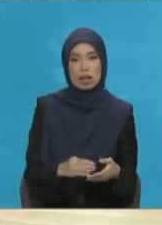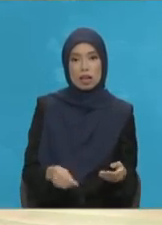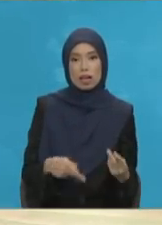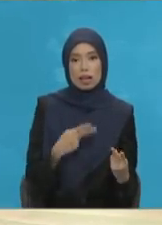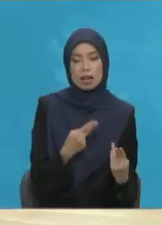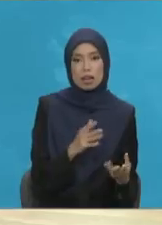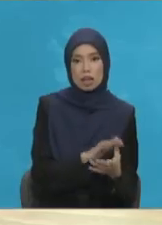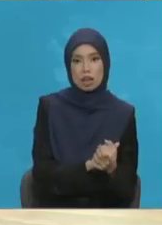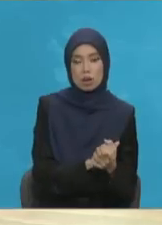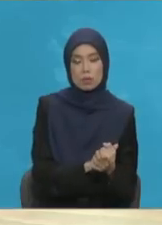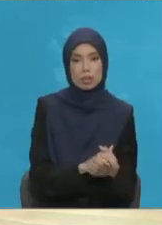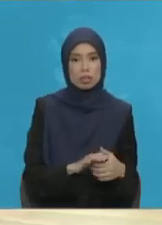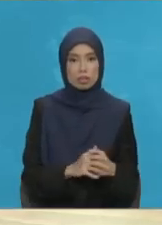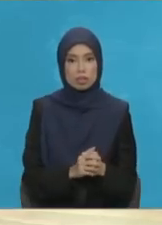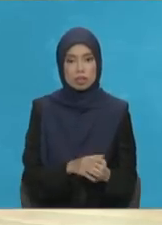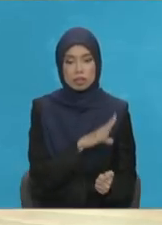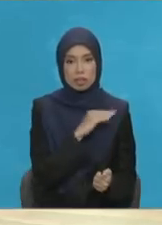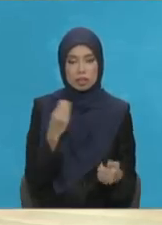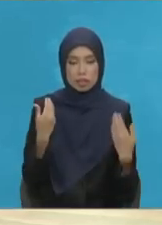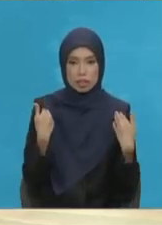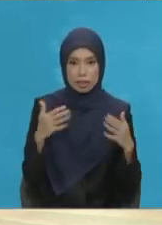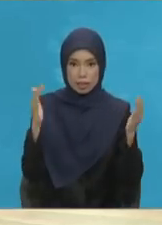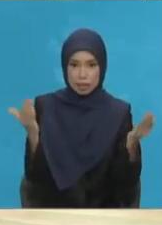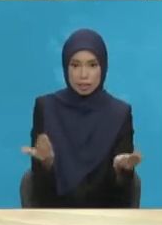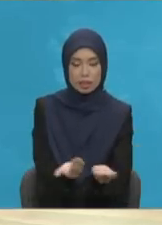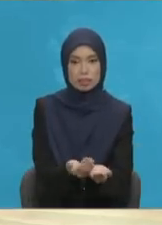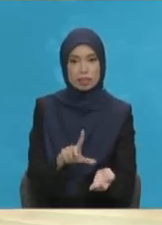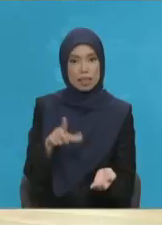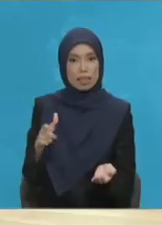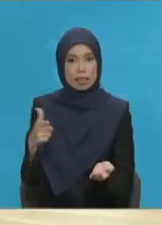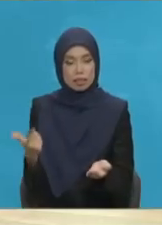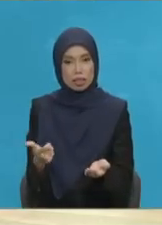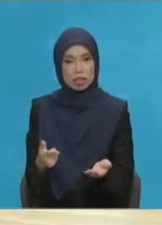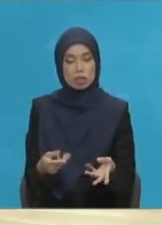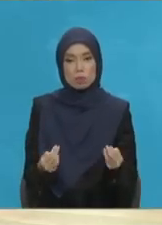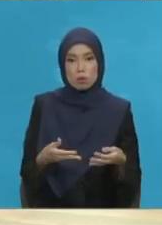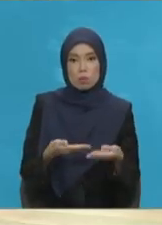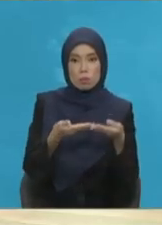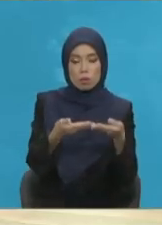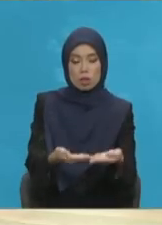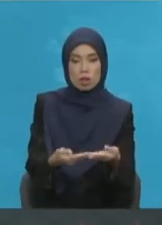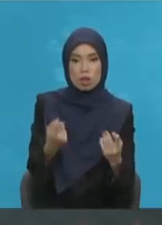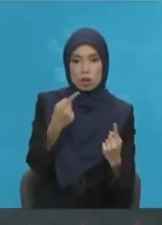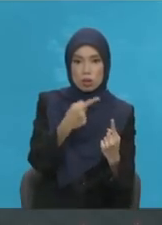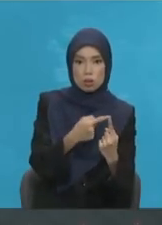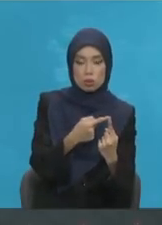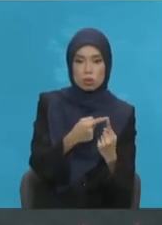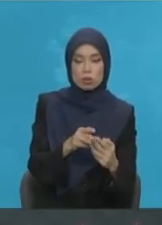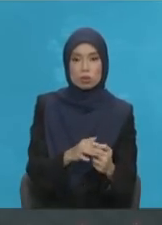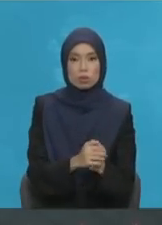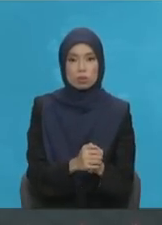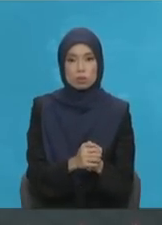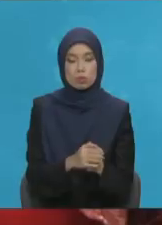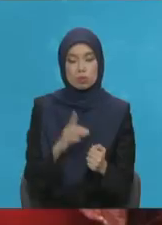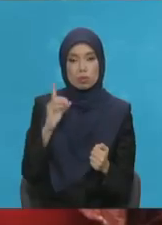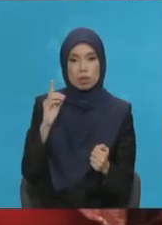dan dan ganti-gantian untuk disembahkan peradaban majelis ke